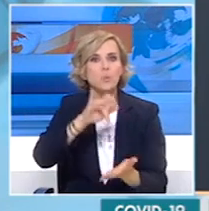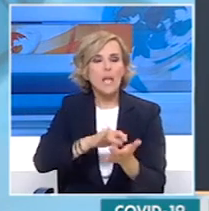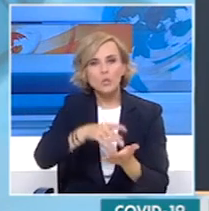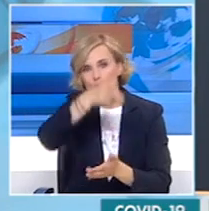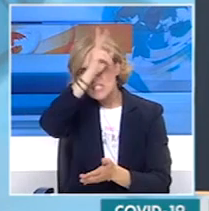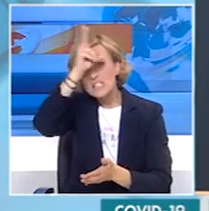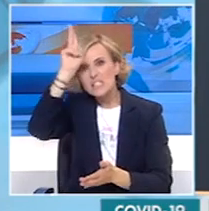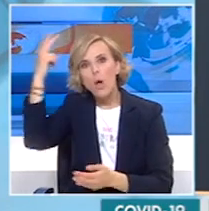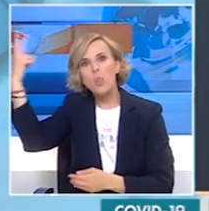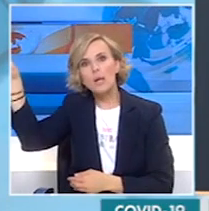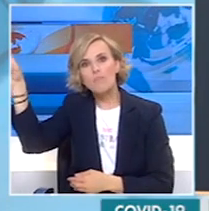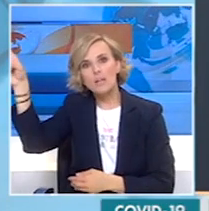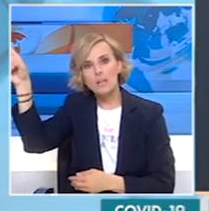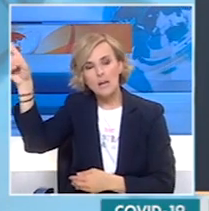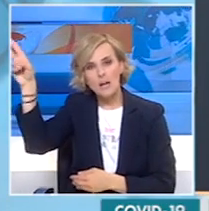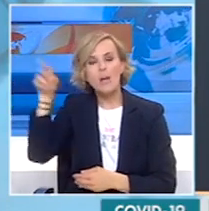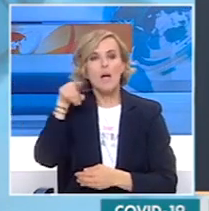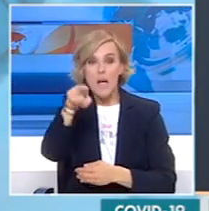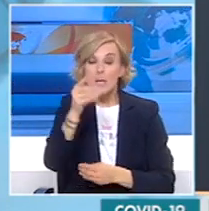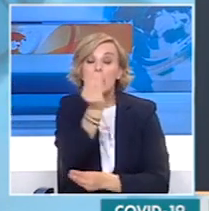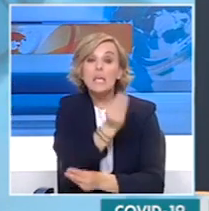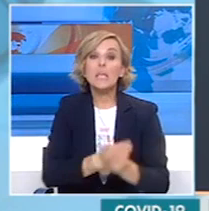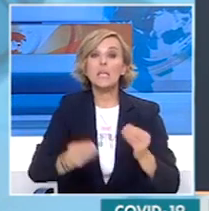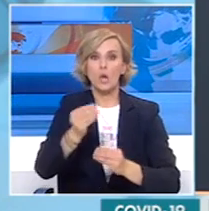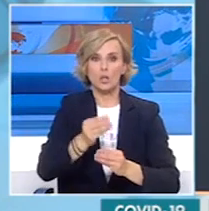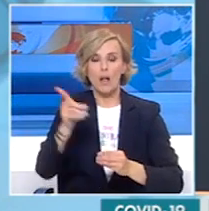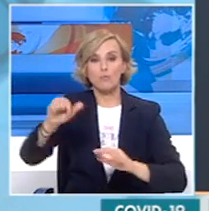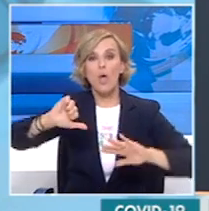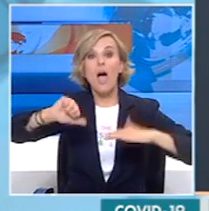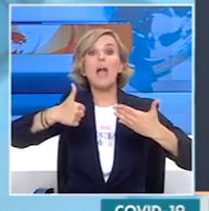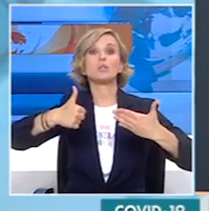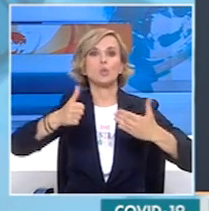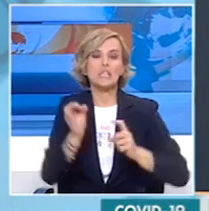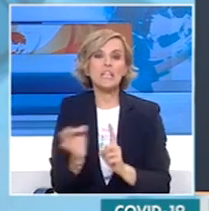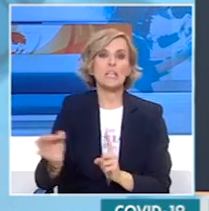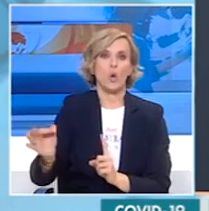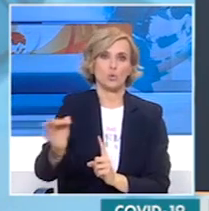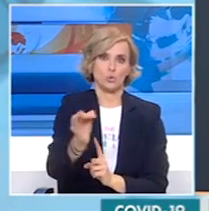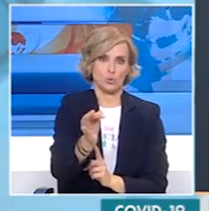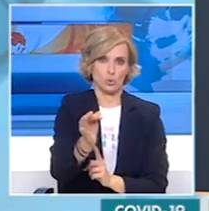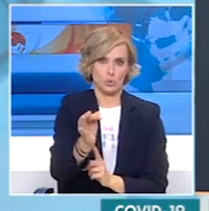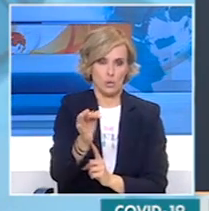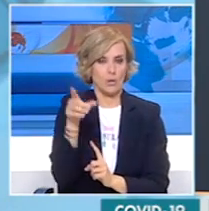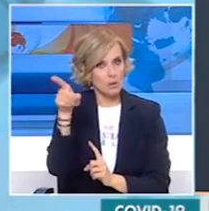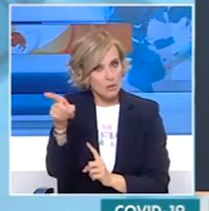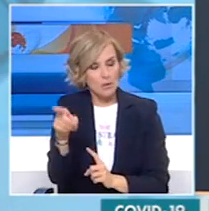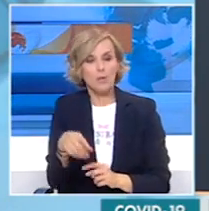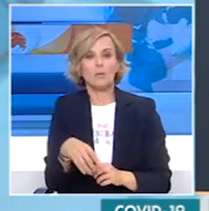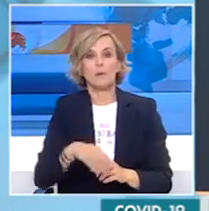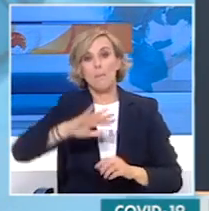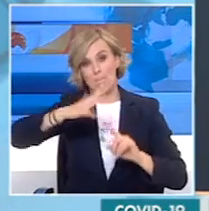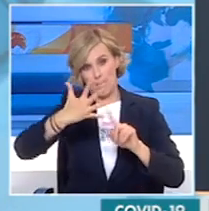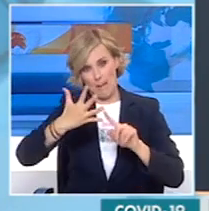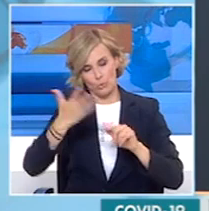δυο παρεμπιπτόντως σχετιζόμενοι με νυχτερίδες, ήταν ο έκτος σε σχέση με τους άλλους τέσσερις κορονοϊούς που κυκλοφορούν. Ο πέμπτος ήταν ο